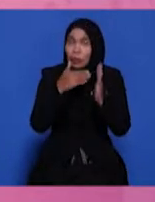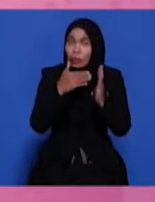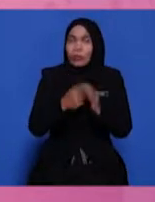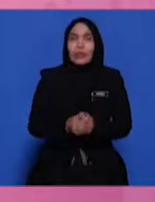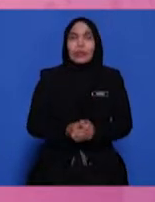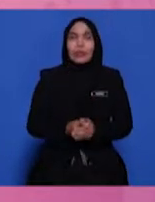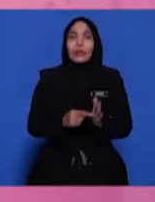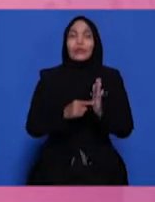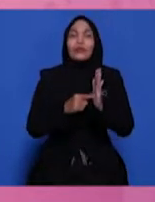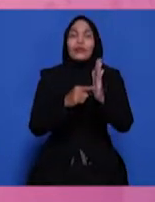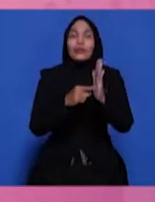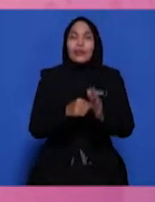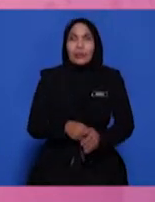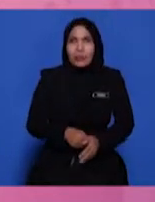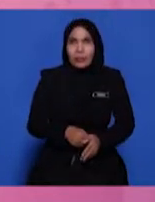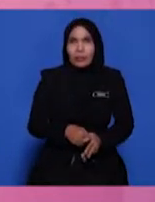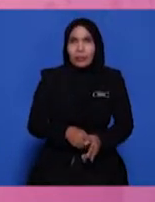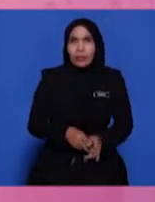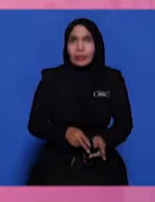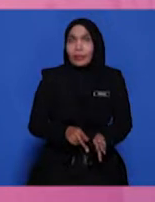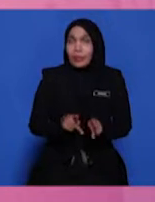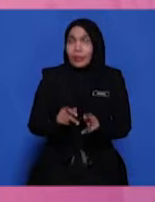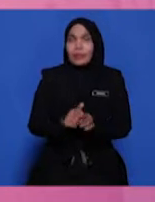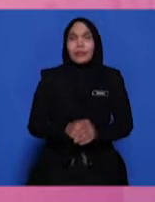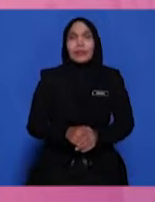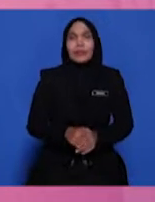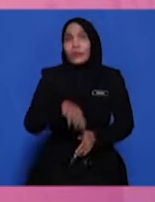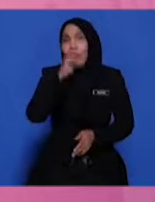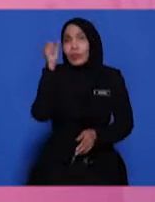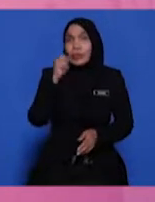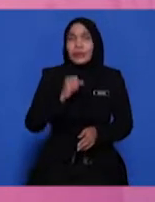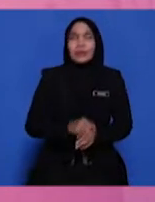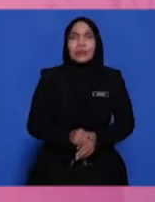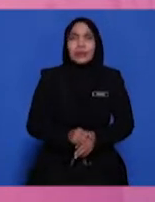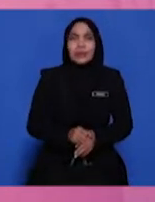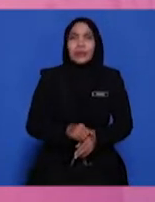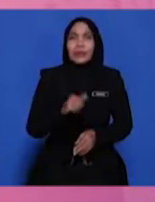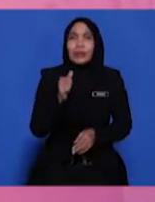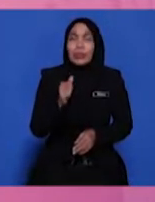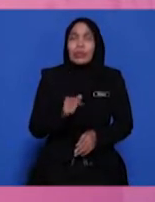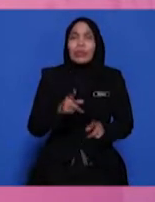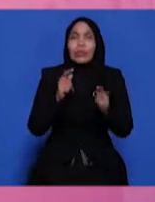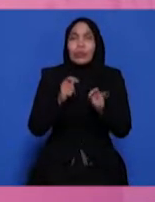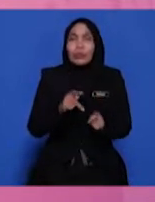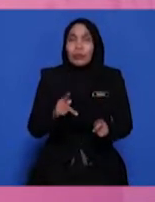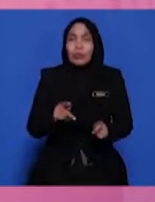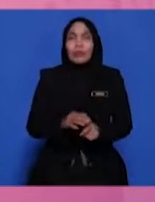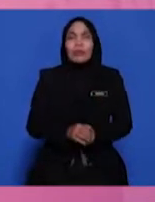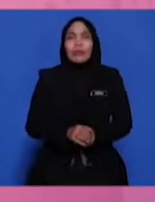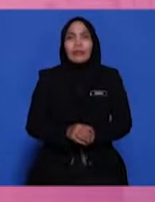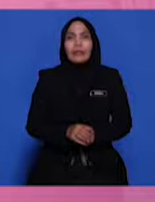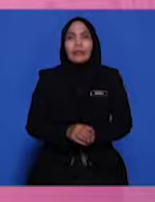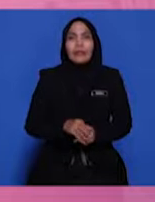Puan Shanti dan aliran tunai sebenar. Soalan ialah A. Tentukan sama ada Puan